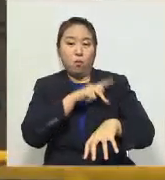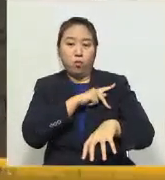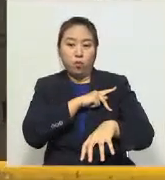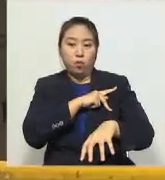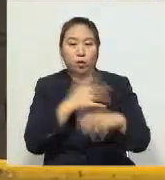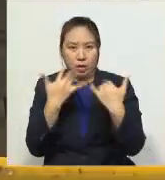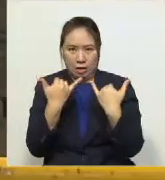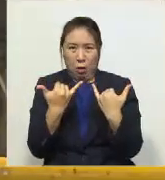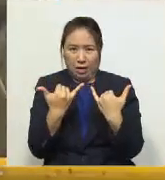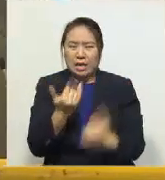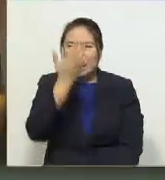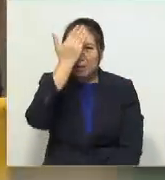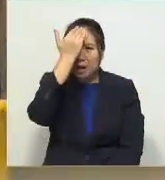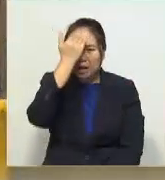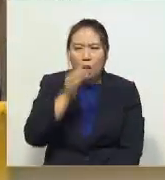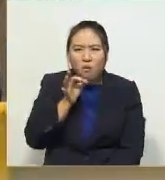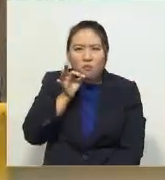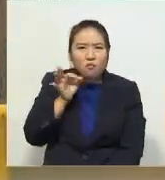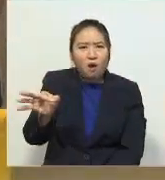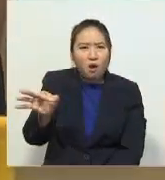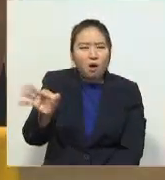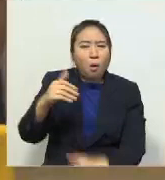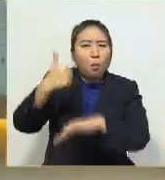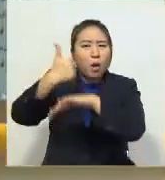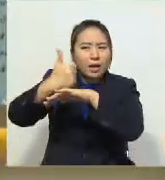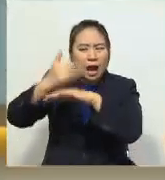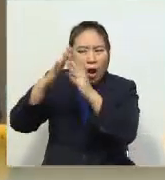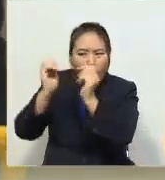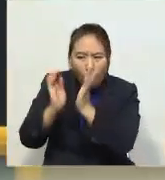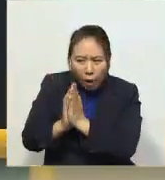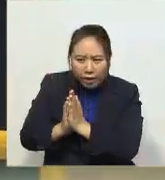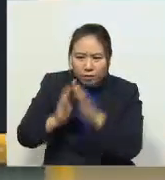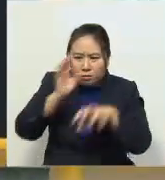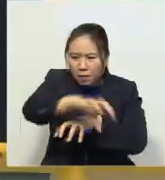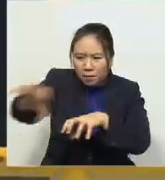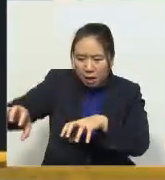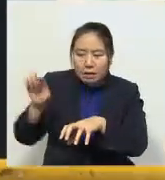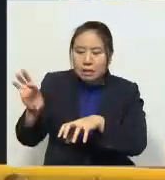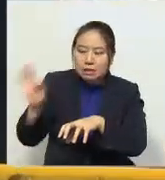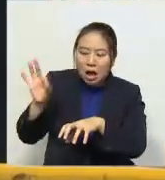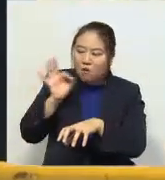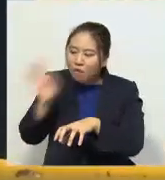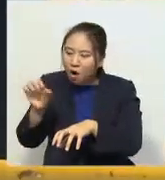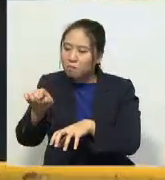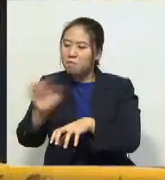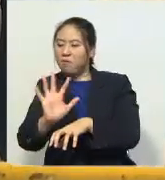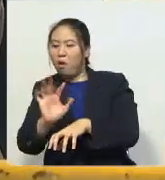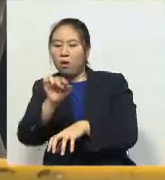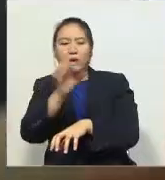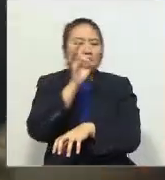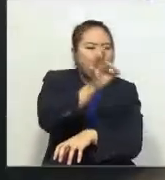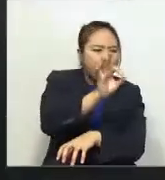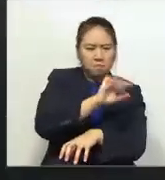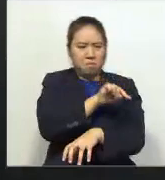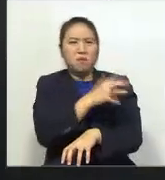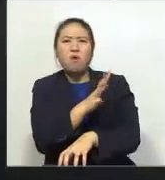สนาแห่งชาติเลือกแจ้งความดำเนินคดีกับเจ้าอาวาสเพียงบางวัดทั้งที่การของงบประมาณสนับสนุนโรงเรียนพระปริยั